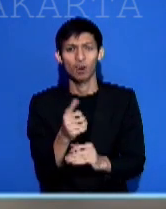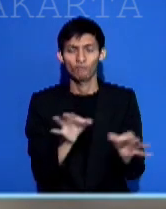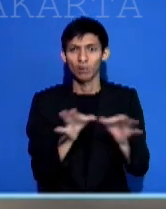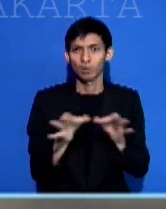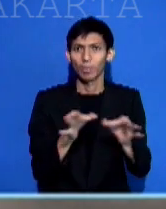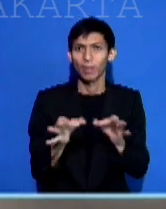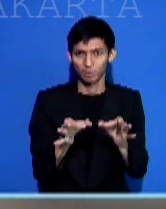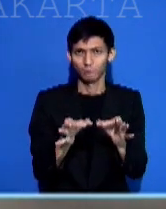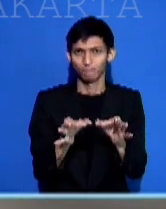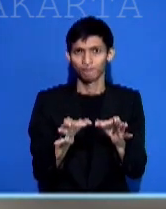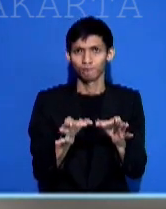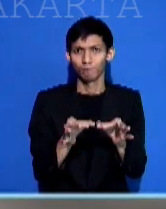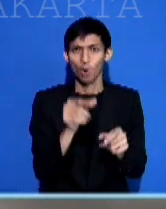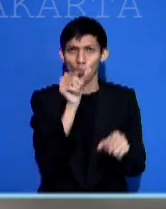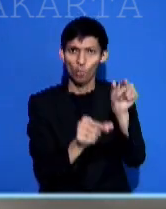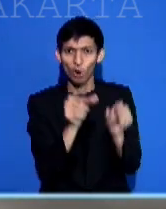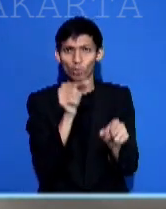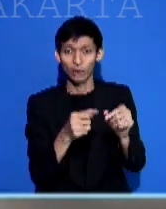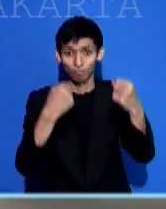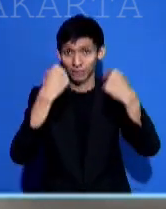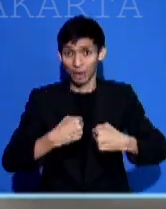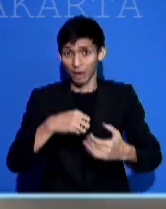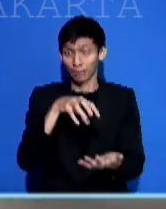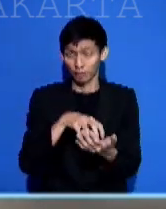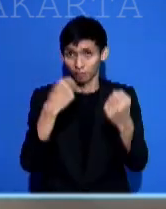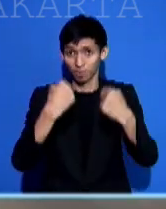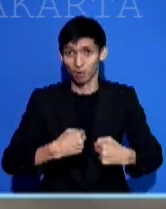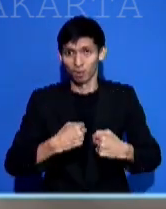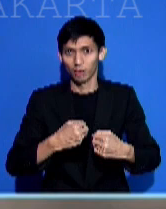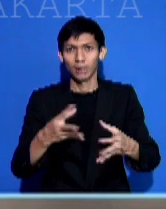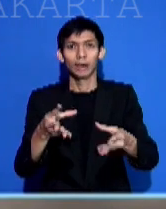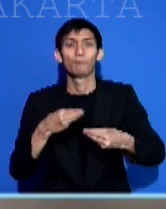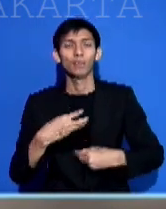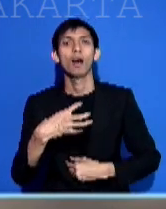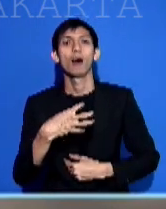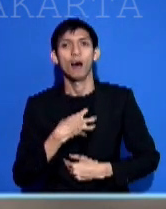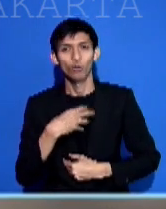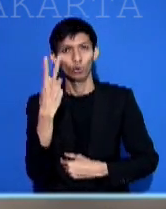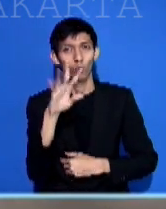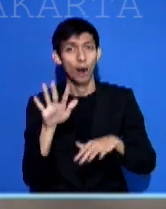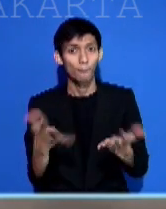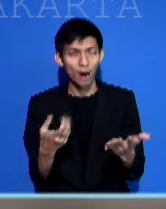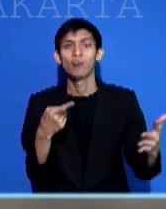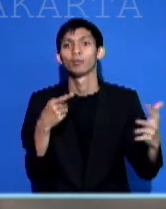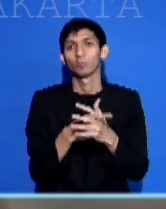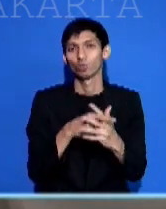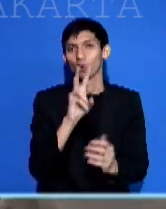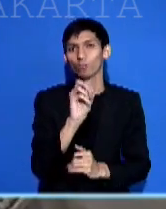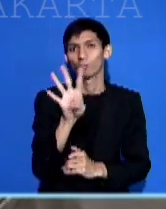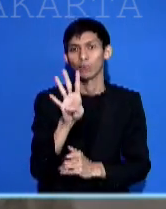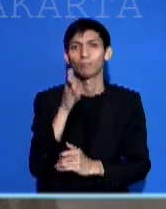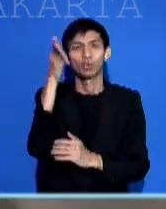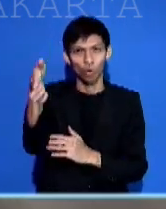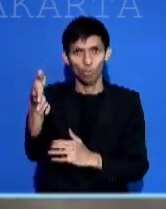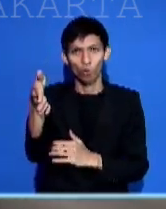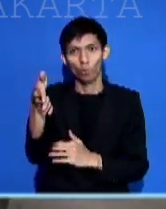binaan untuk mendapat haknya sebagai pemilih dalam pemilu 2024 ini.